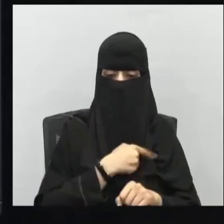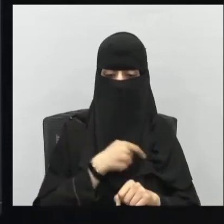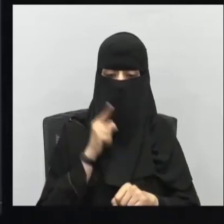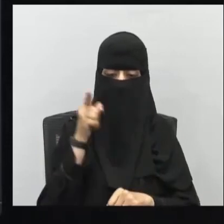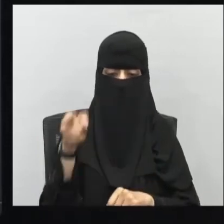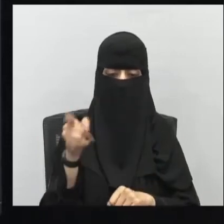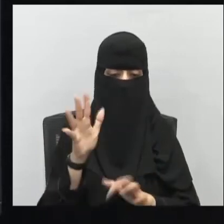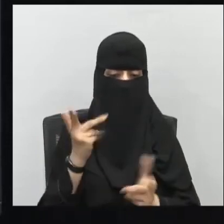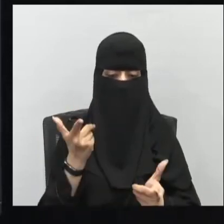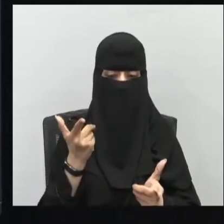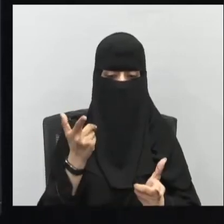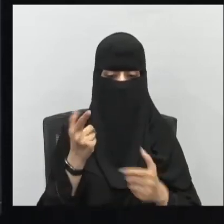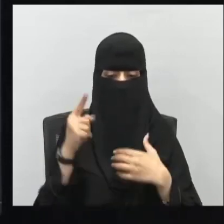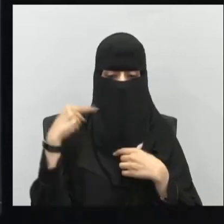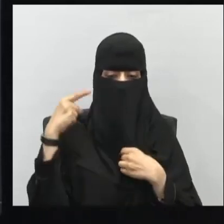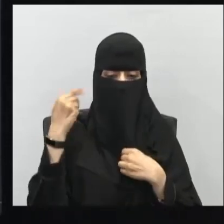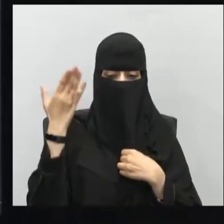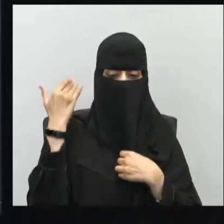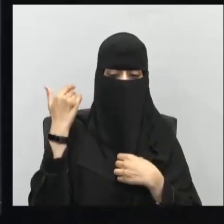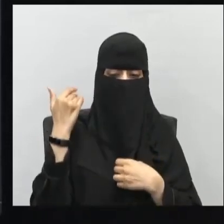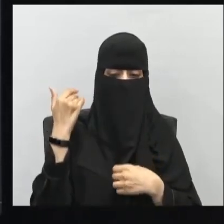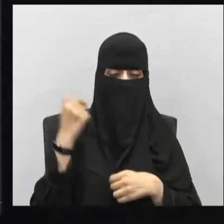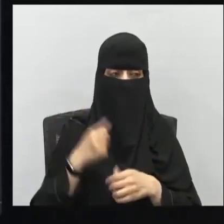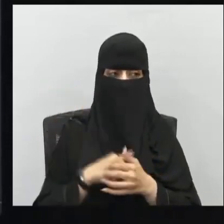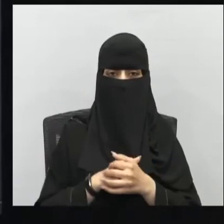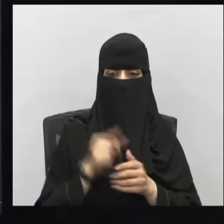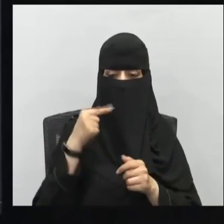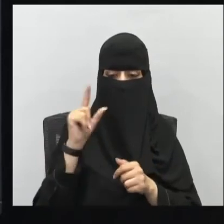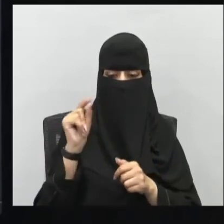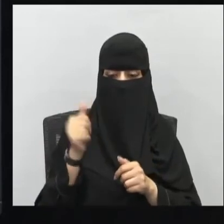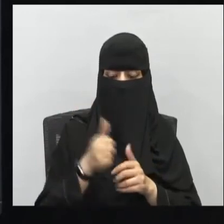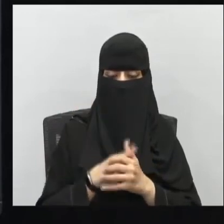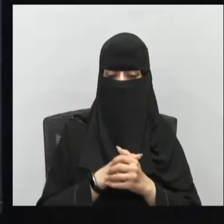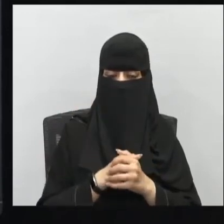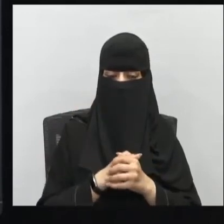هيا صغاري تذكر دروسنا السابقة. هذا،